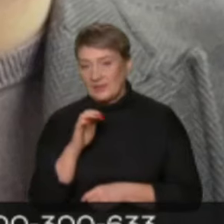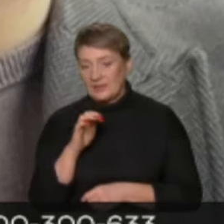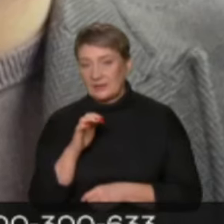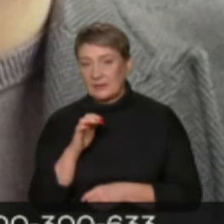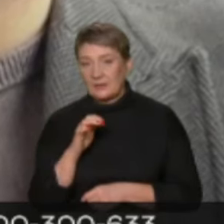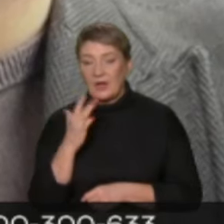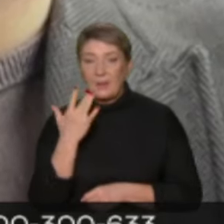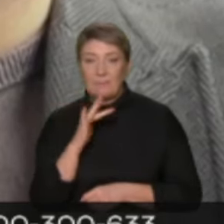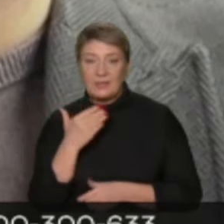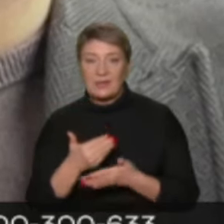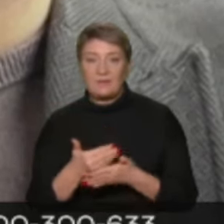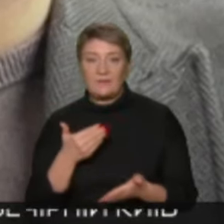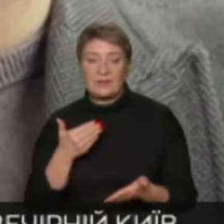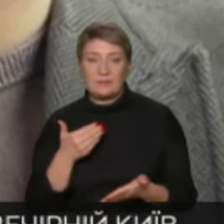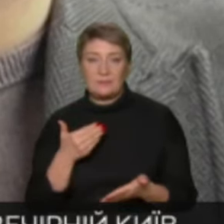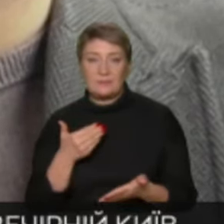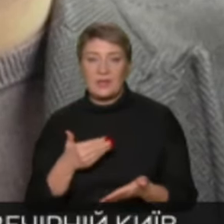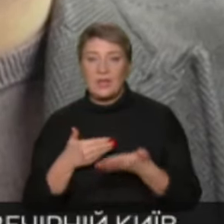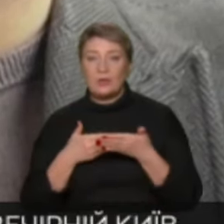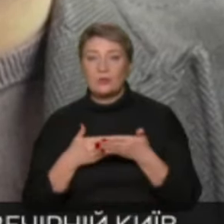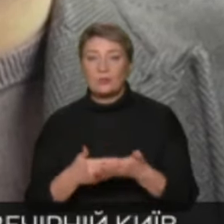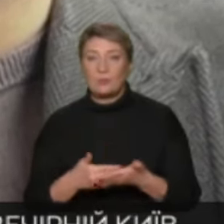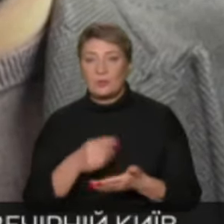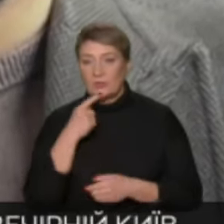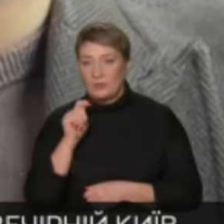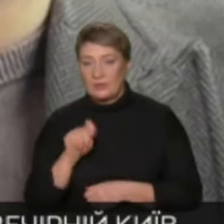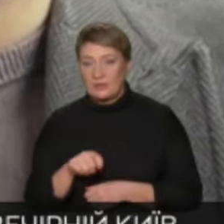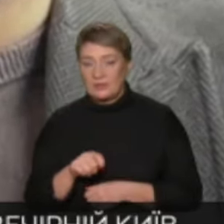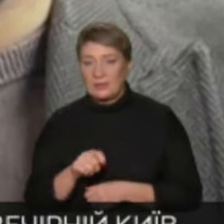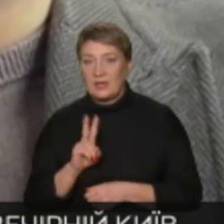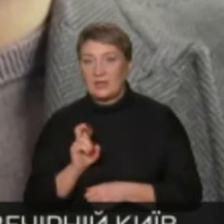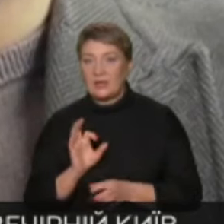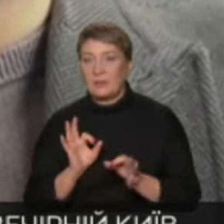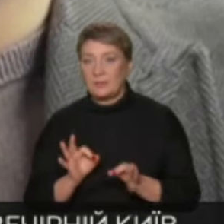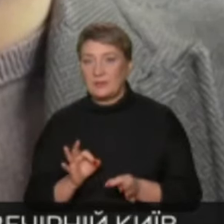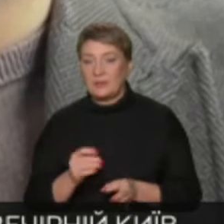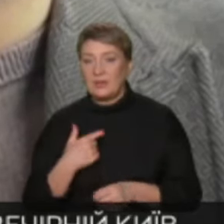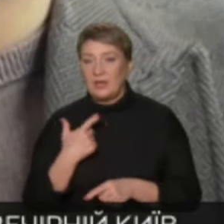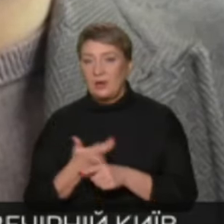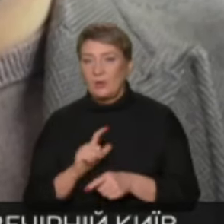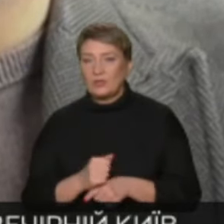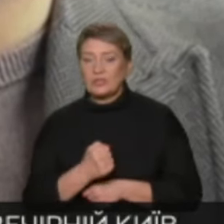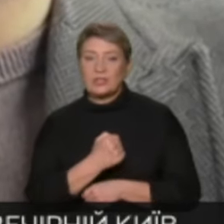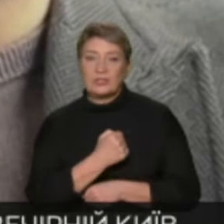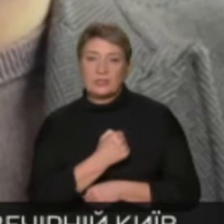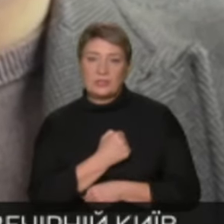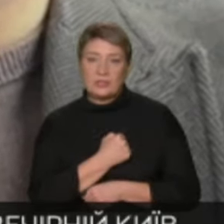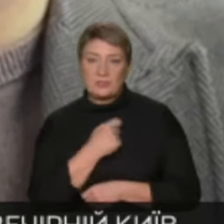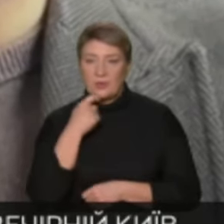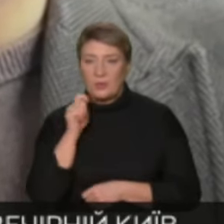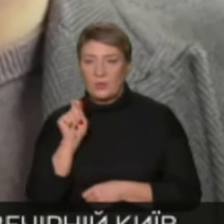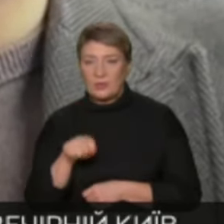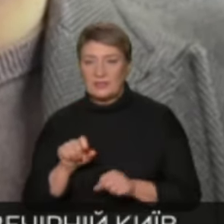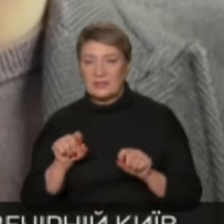відволікати Америку від допомоги Україні. Як мені здається, я так вважаю. Мені дуже жаль, що українські